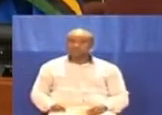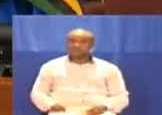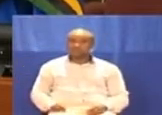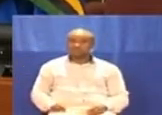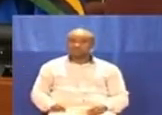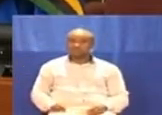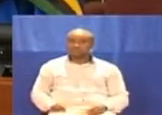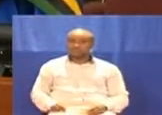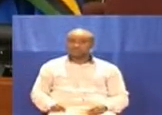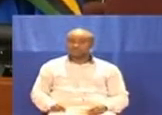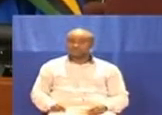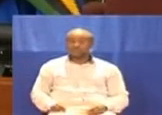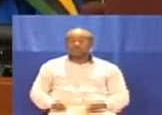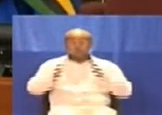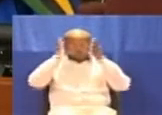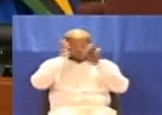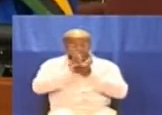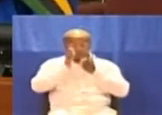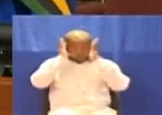Kwa kweli waheshimiwa wabunge,